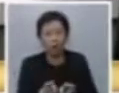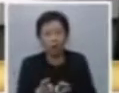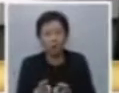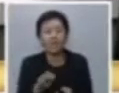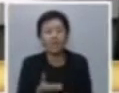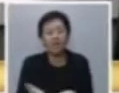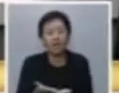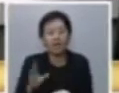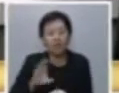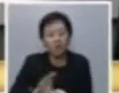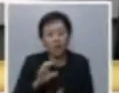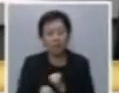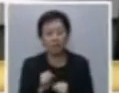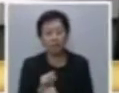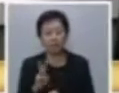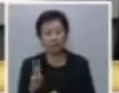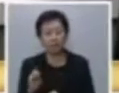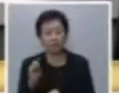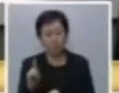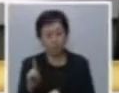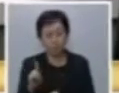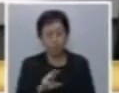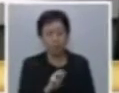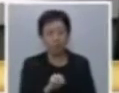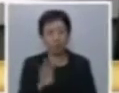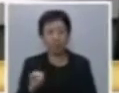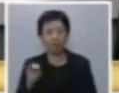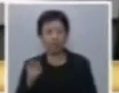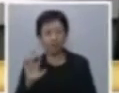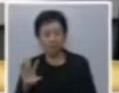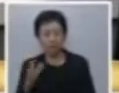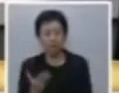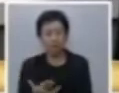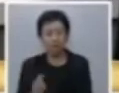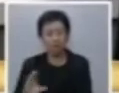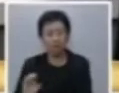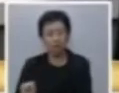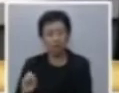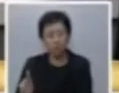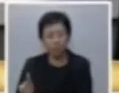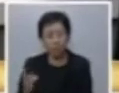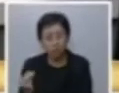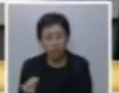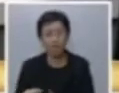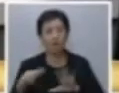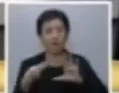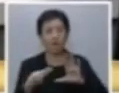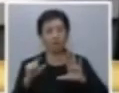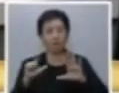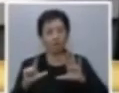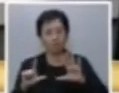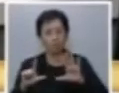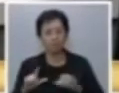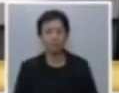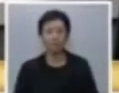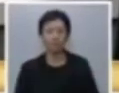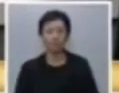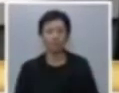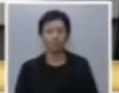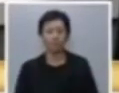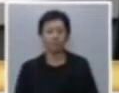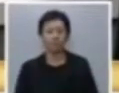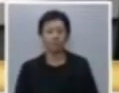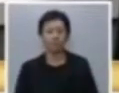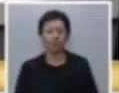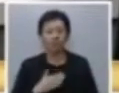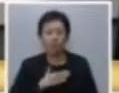าณปี61ยังเปิดช่องในมาตรา45มีเม็ดเงินสำรองไว้อีก 50,000 ล้านเพราะฉะนั้นเนี่ยสิ่งที่ผม